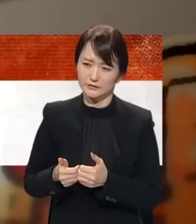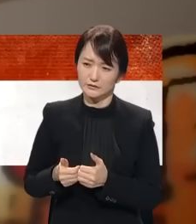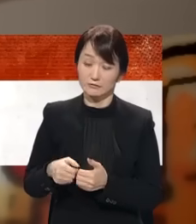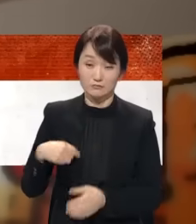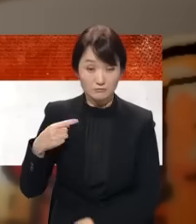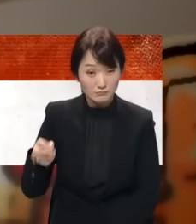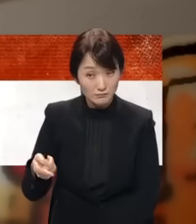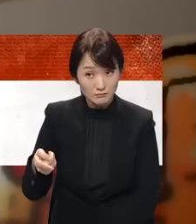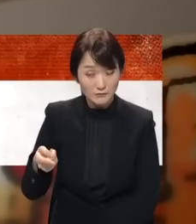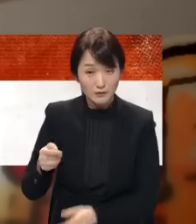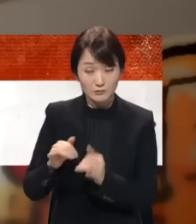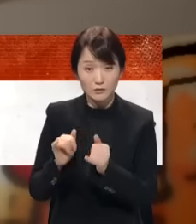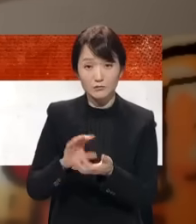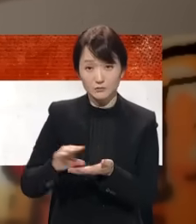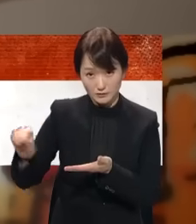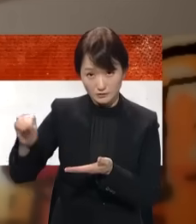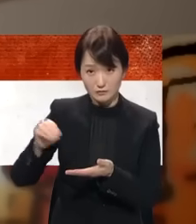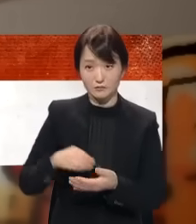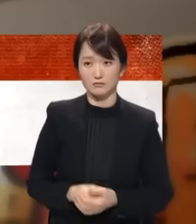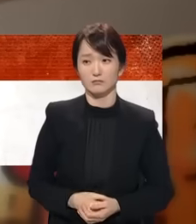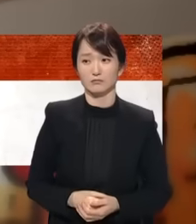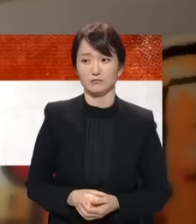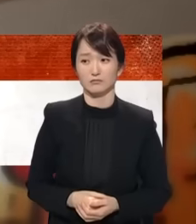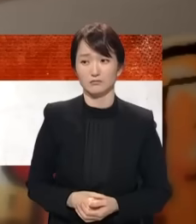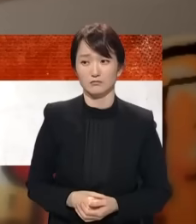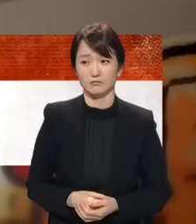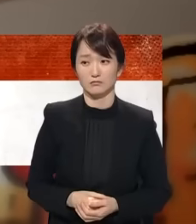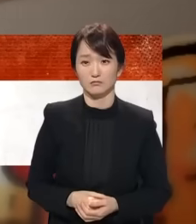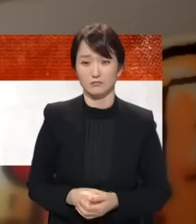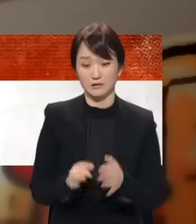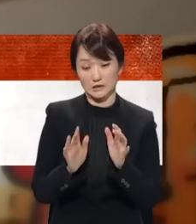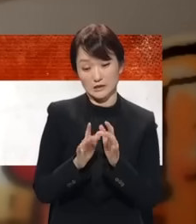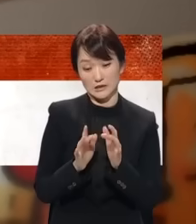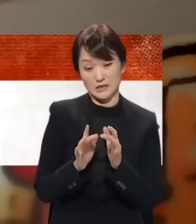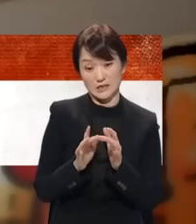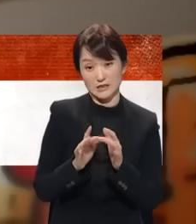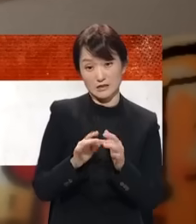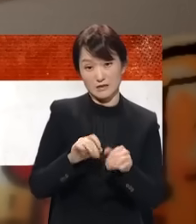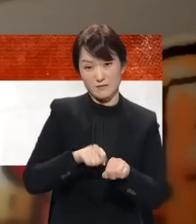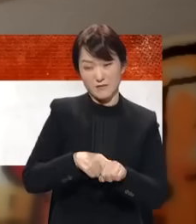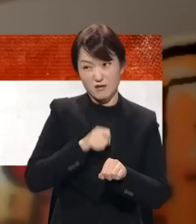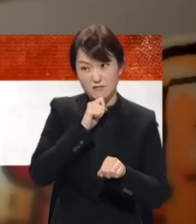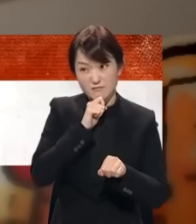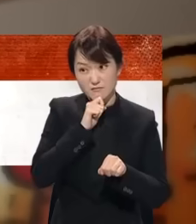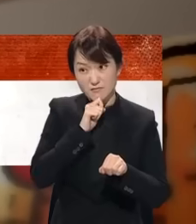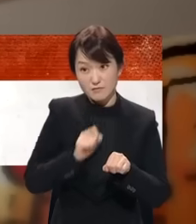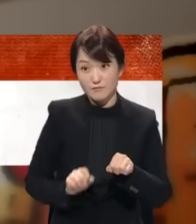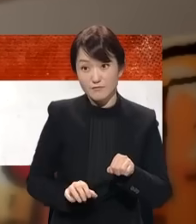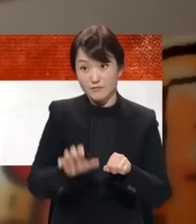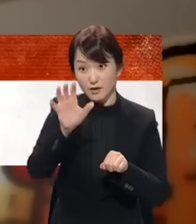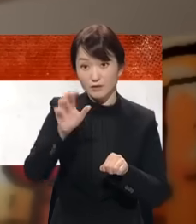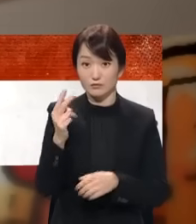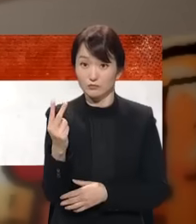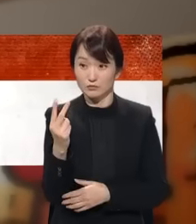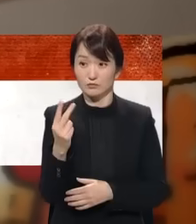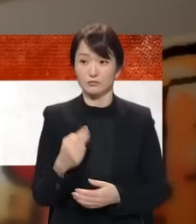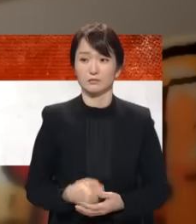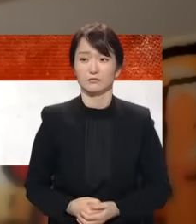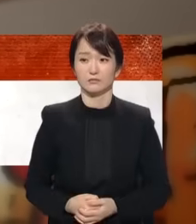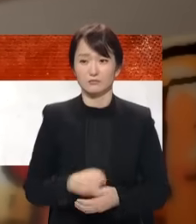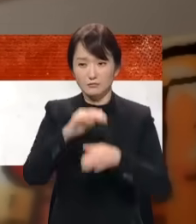이제 그 사람들 가고 나서 그 테러 리뷰가 그 두 개가 잠깐 갈린 거예요. 좀 내용도